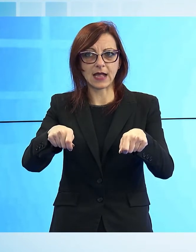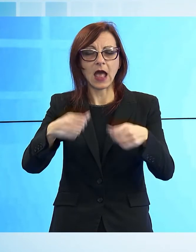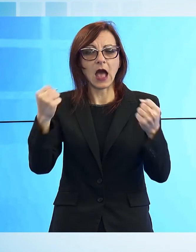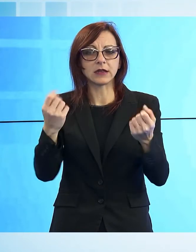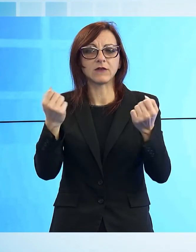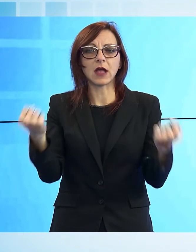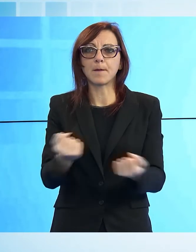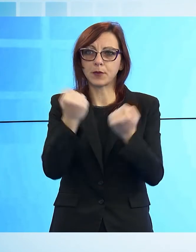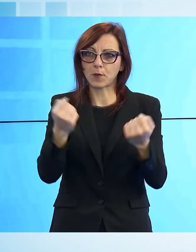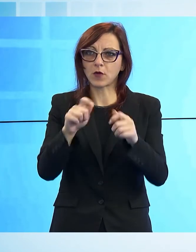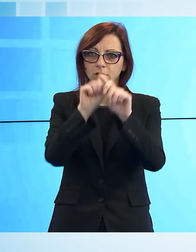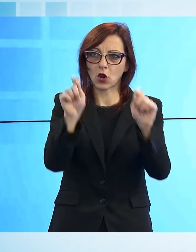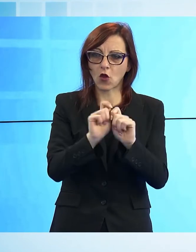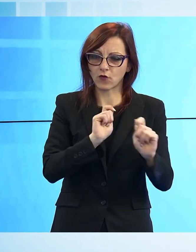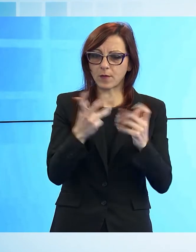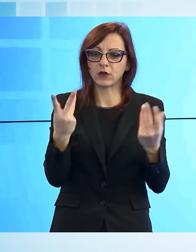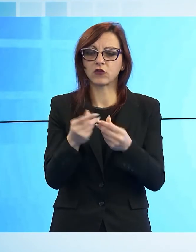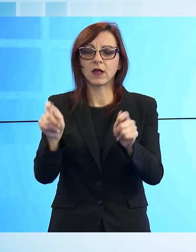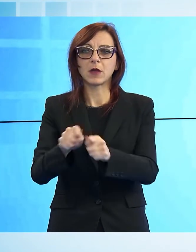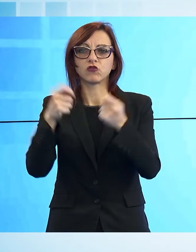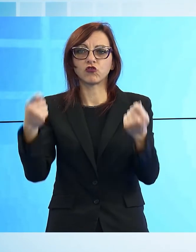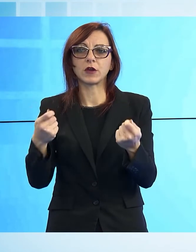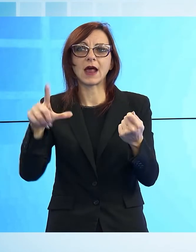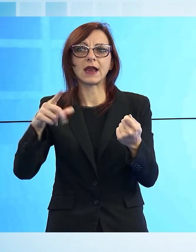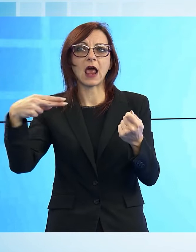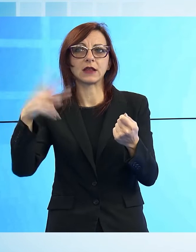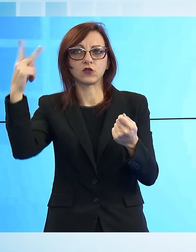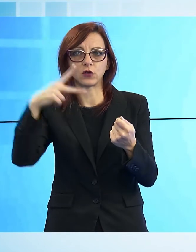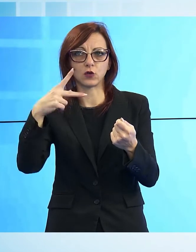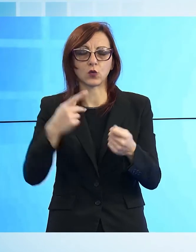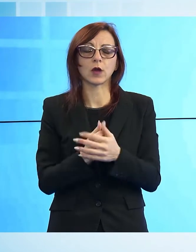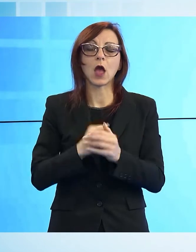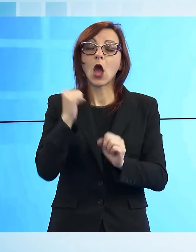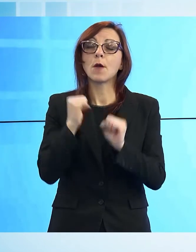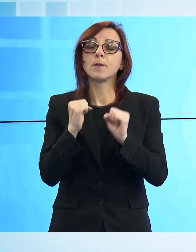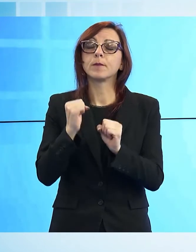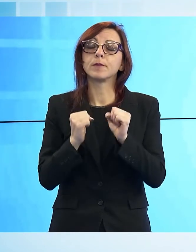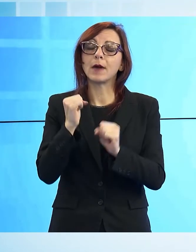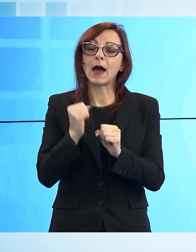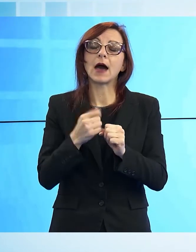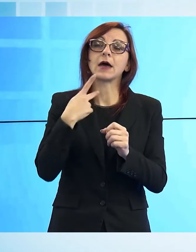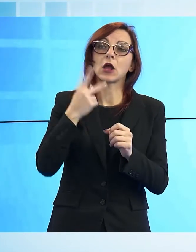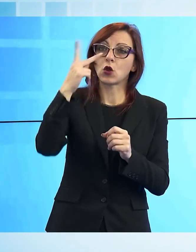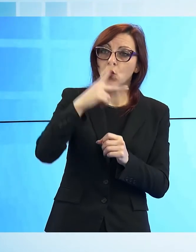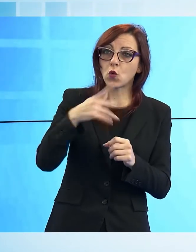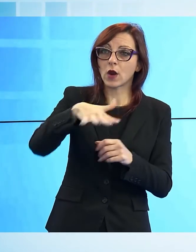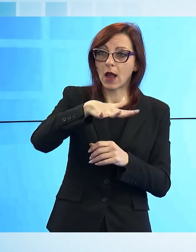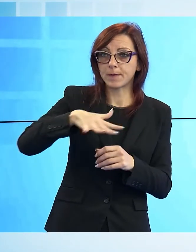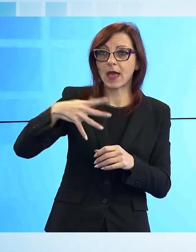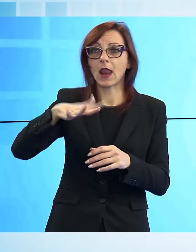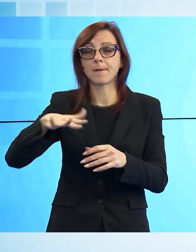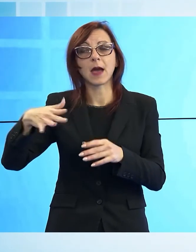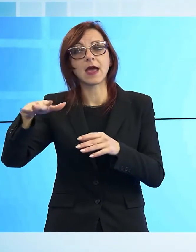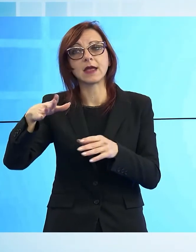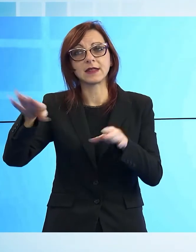con Confcommercio. Il gioco, che vedrà protagonisti bar di Lucca, Piane e Mediavalle Garfagnana, è stato presentato a Palazzo Sani